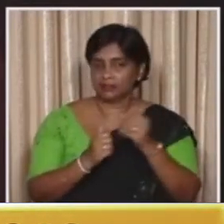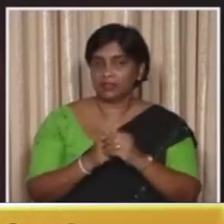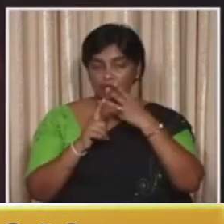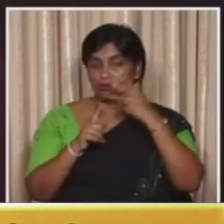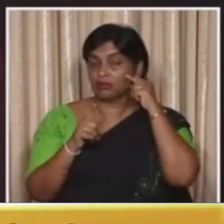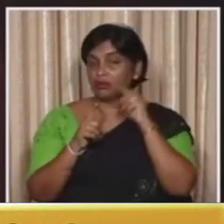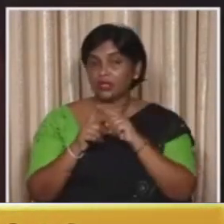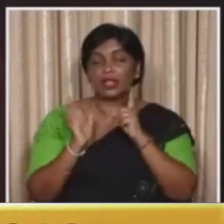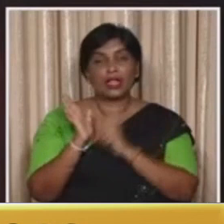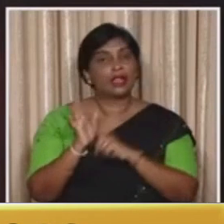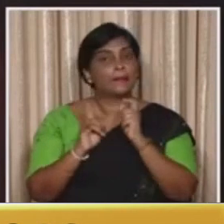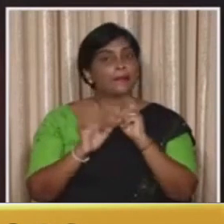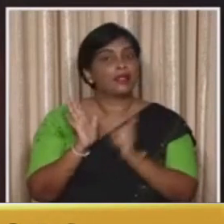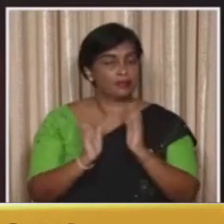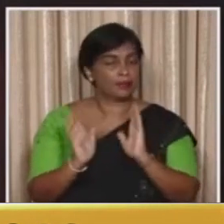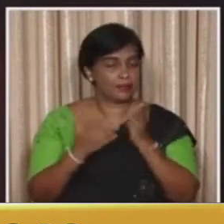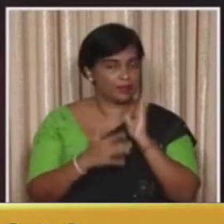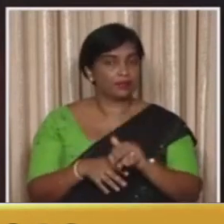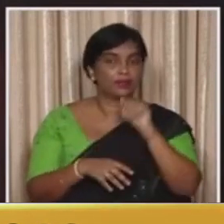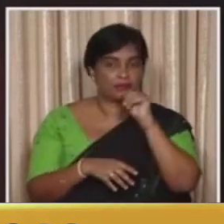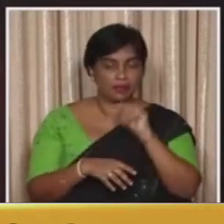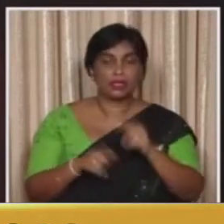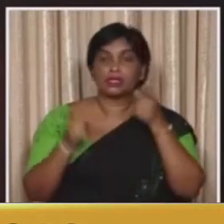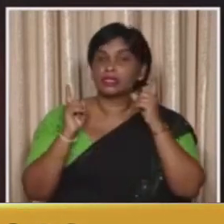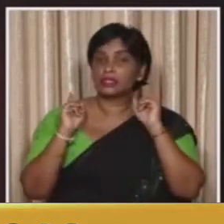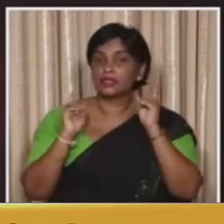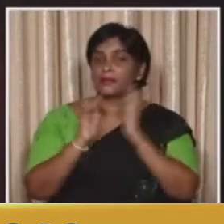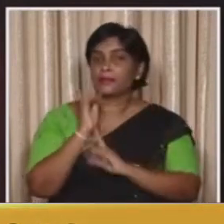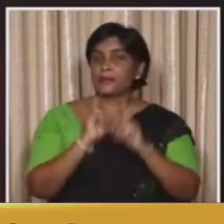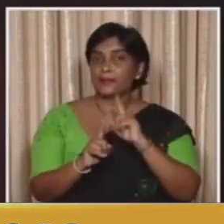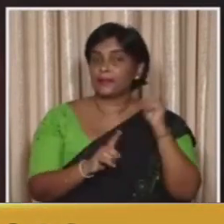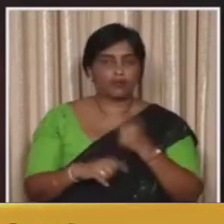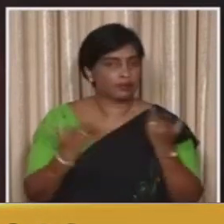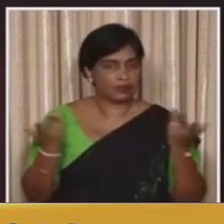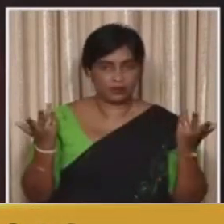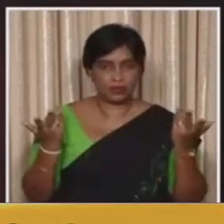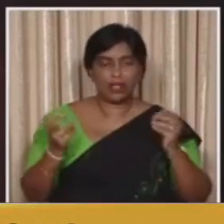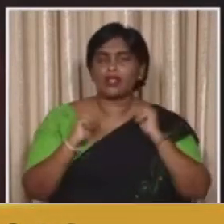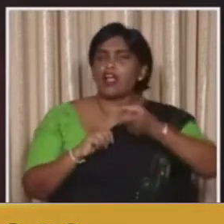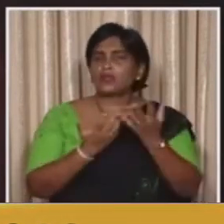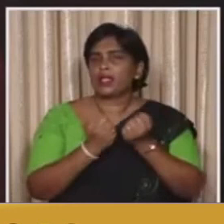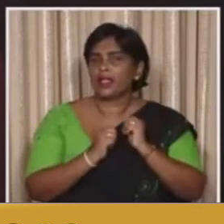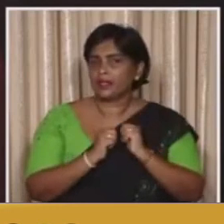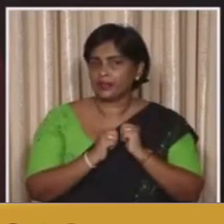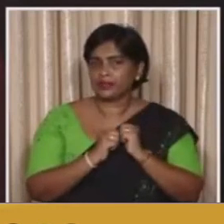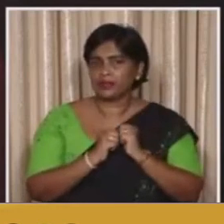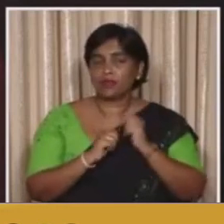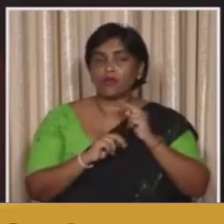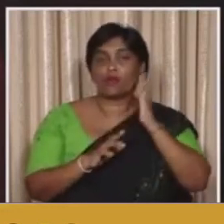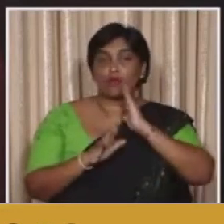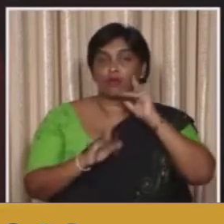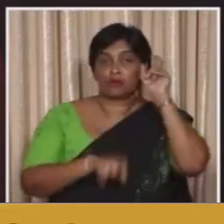තුන්වෙනි කාරණාව LPL එක ක්‍රියාත්මක වෙලා තිබෙනවා. අත්ත වශයෙන්ම ක්‍රීඩා අමාත්‍යාංශයේ අවසරයක් නැතුව. ඇයි අවසරයක් අවශ්‍ය වන්නේ? මේකට ෆොරින්